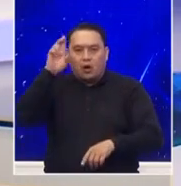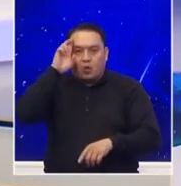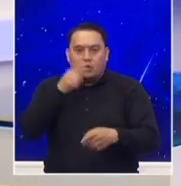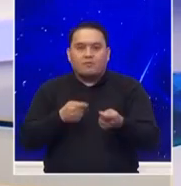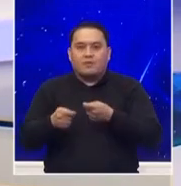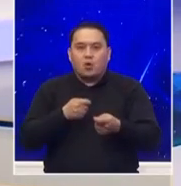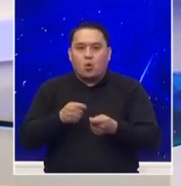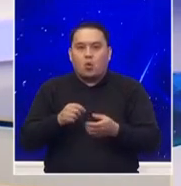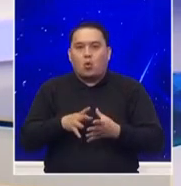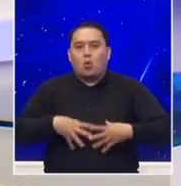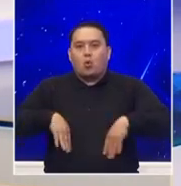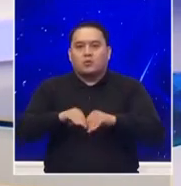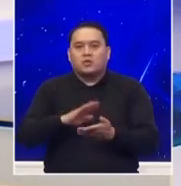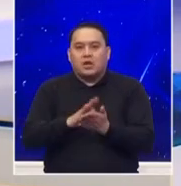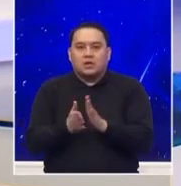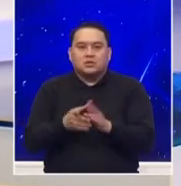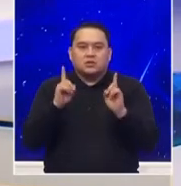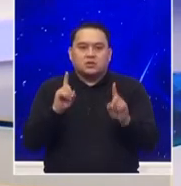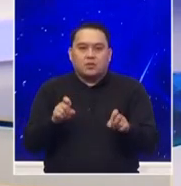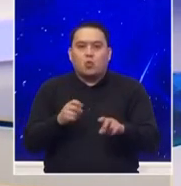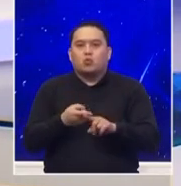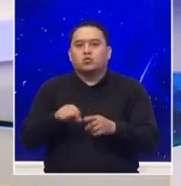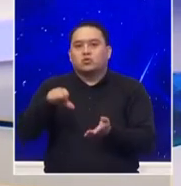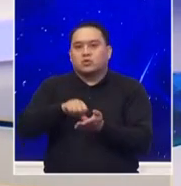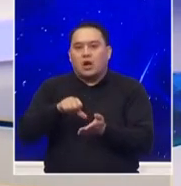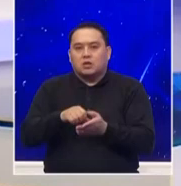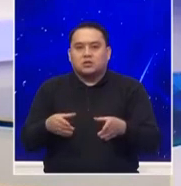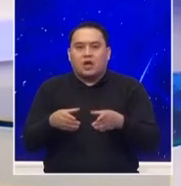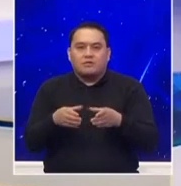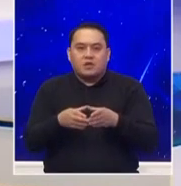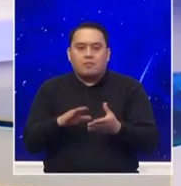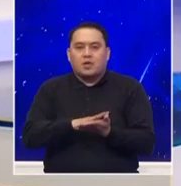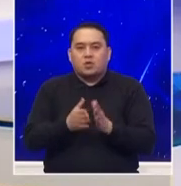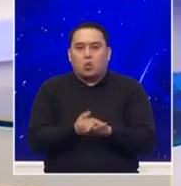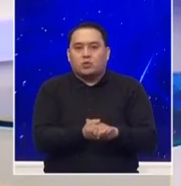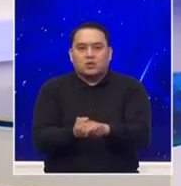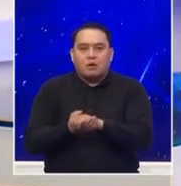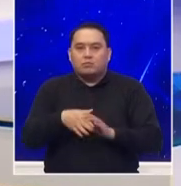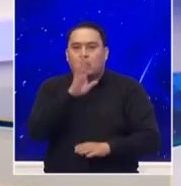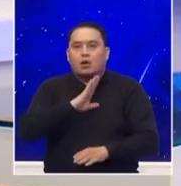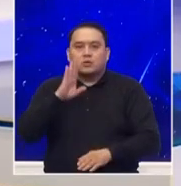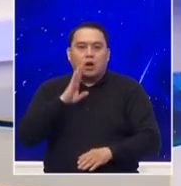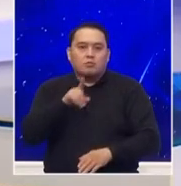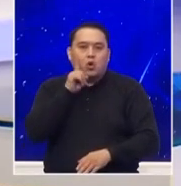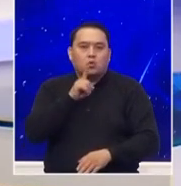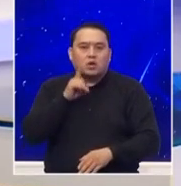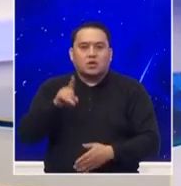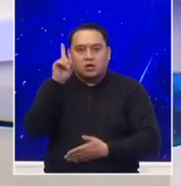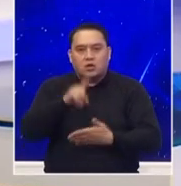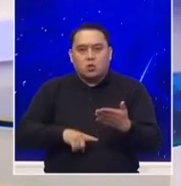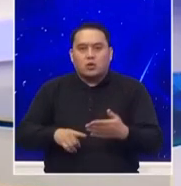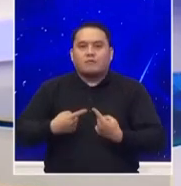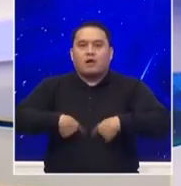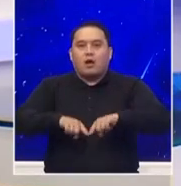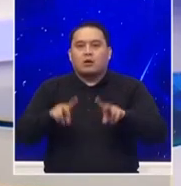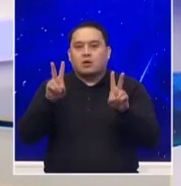государственным управлением Кугамтык Келесим. В нем приняли участие представители Совета медиации, Совет матерей, молодежные и религиозные организации.